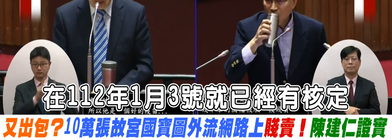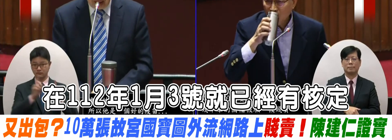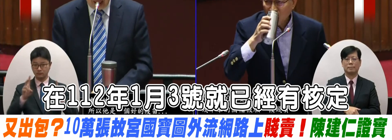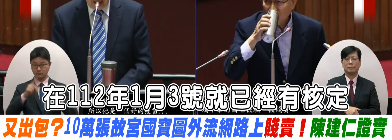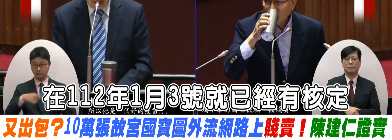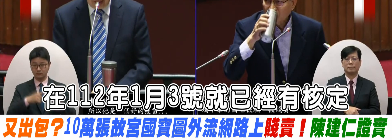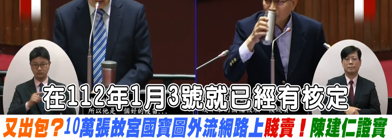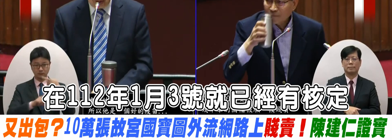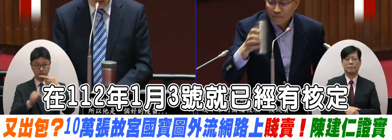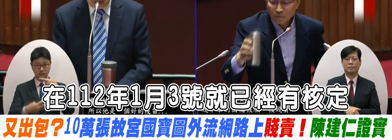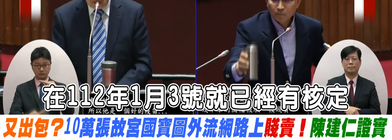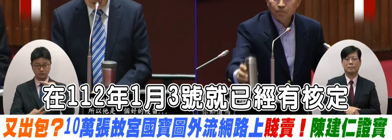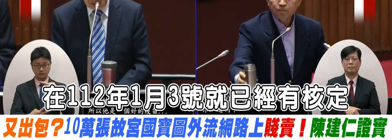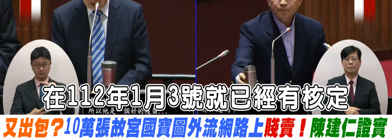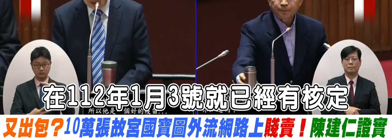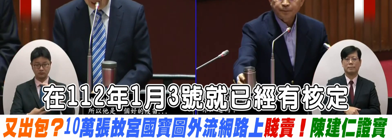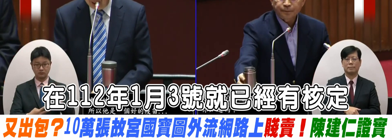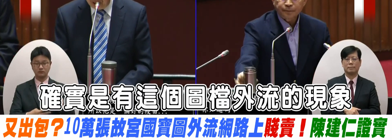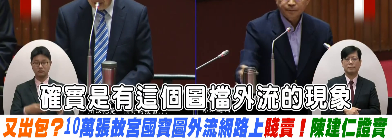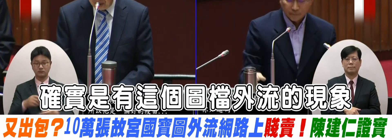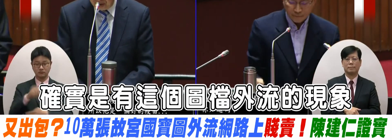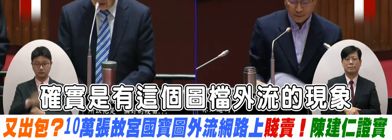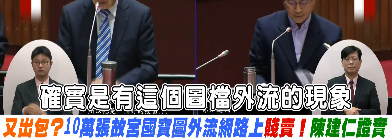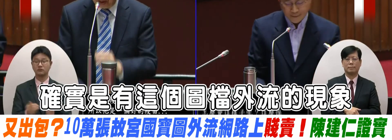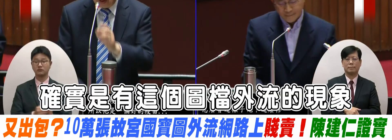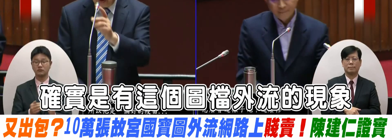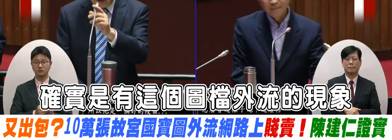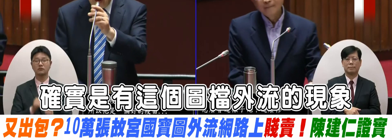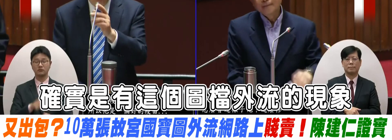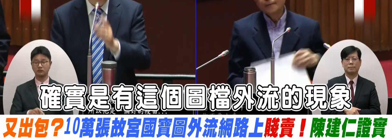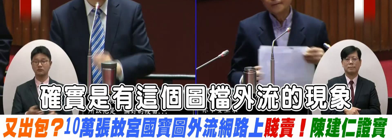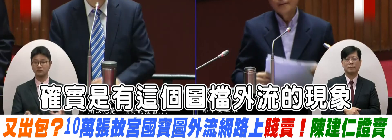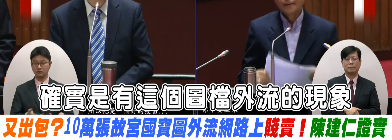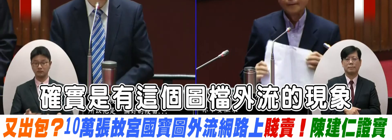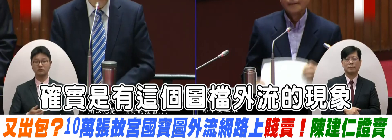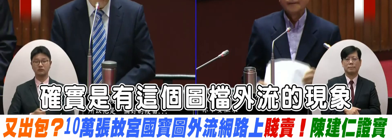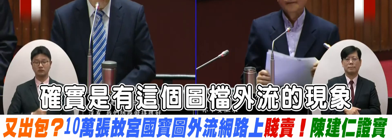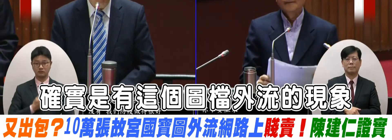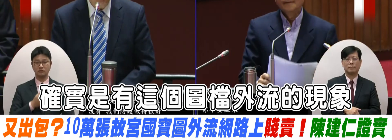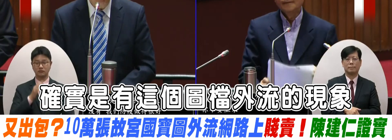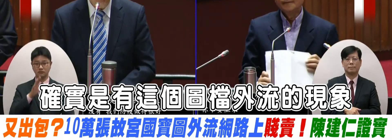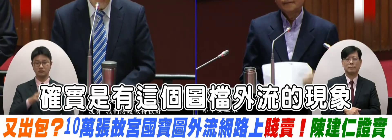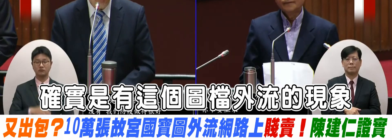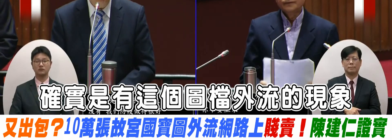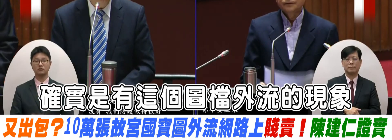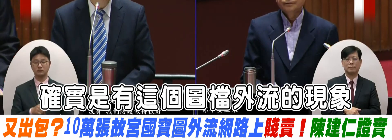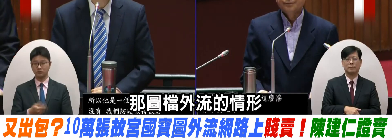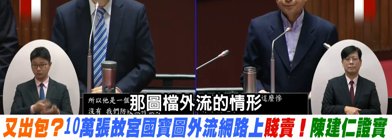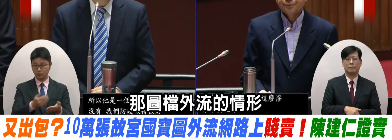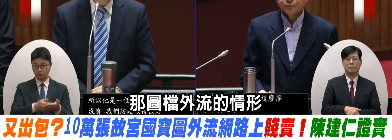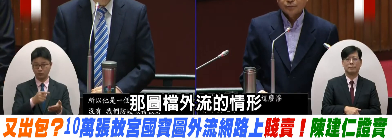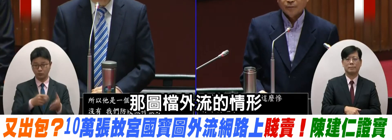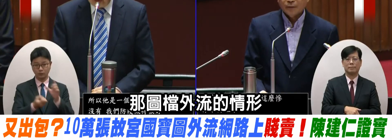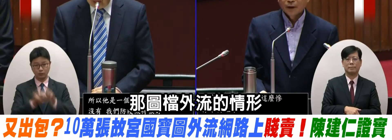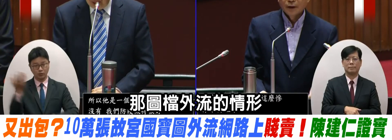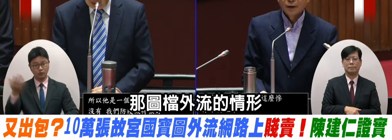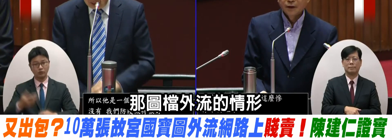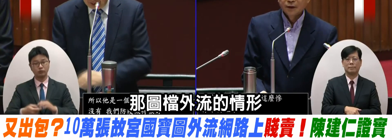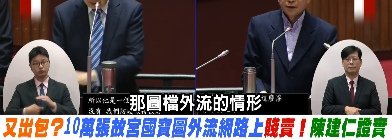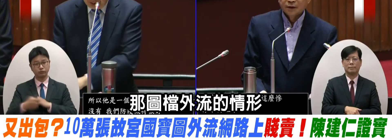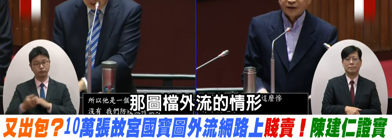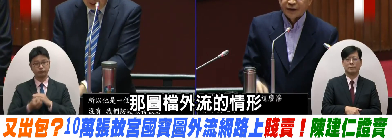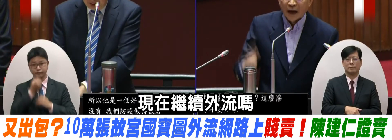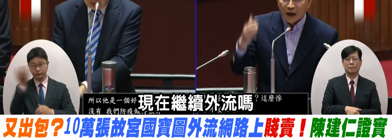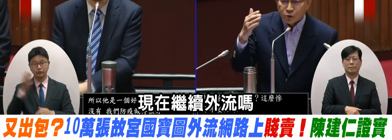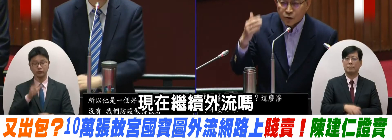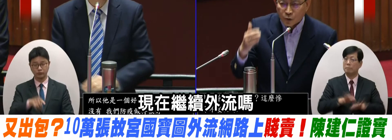112年的1月3号哈、哦、就已经有核定了。那确实是有这一个图档外流的这个现象。那这个图档外流的